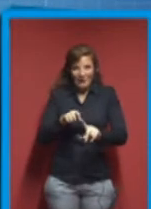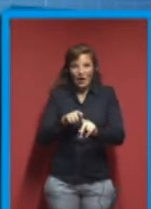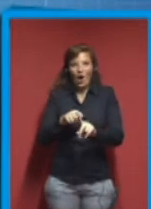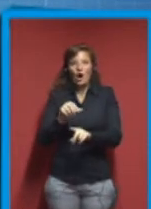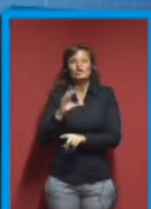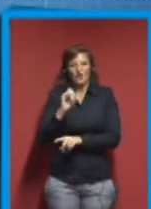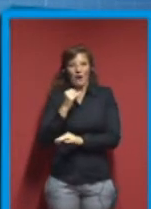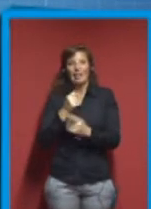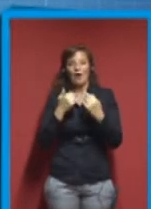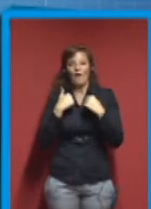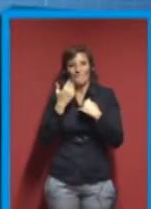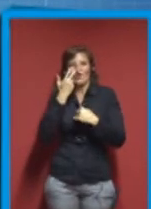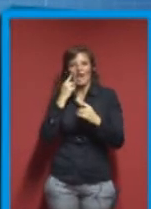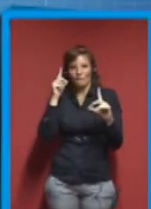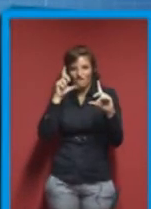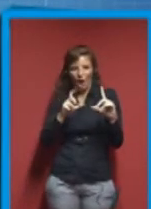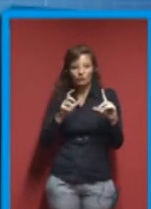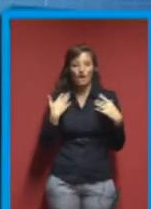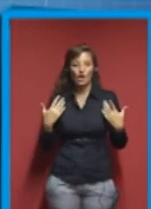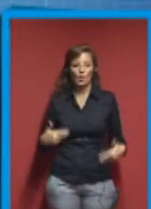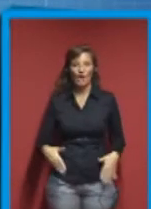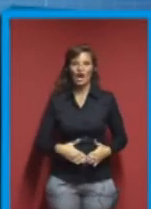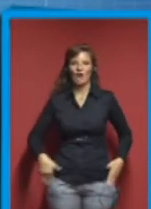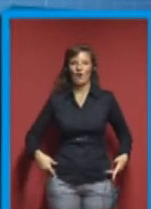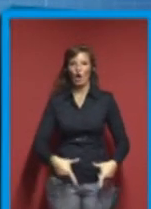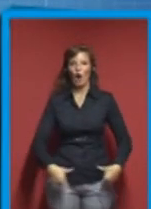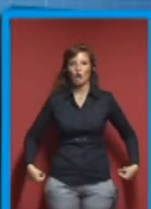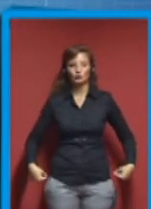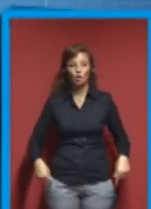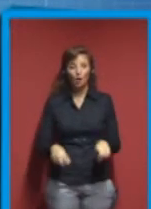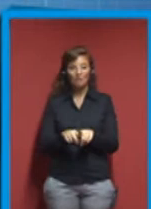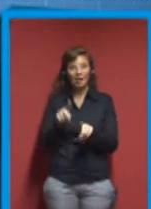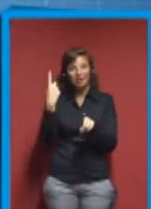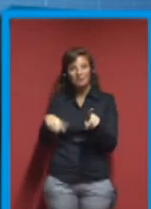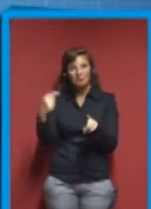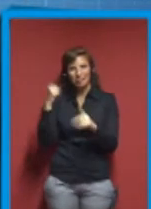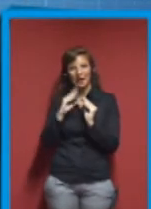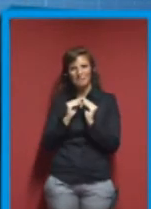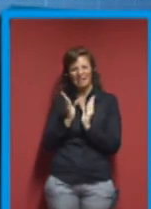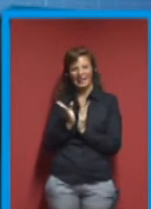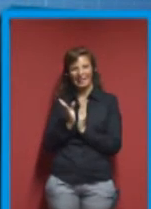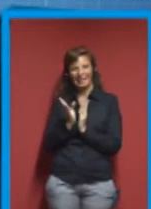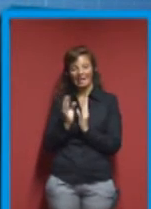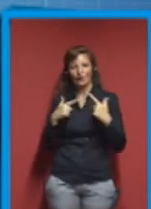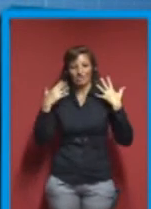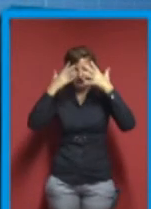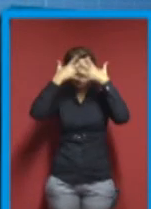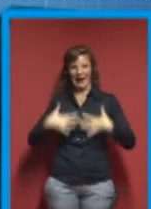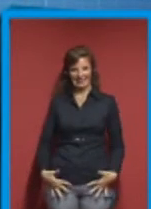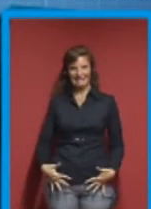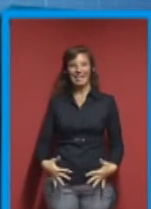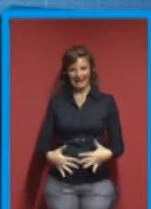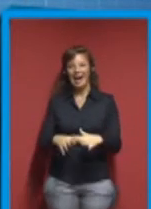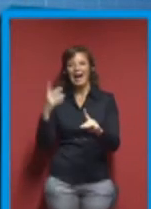lui voleva una fotografia, ma si è messo in costume. Eccolo là. E lui è il maker. E lui rappresenta quello che è veramente un maker.